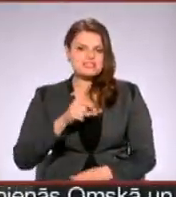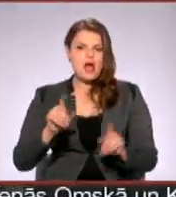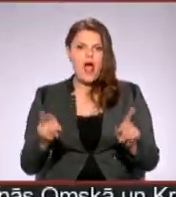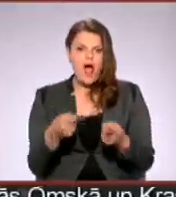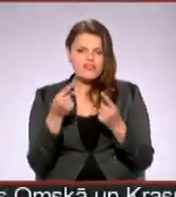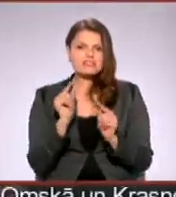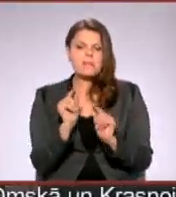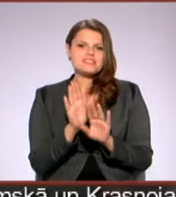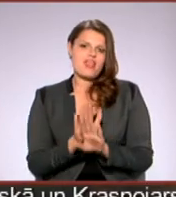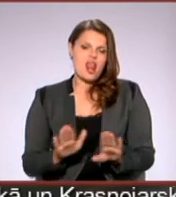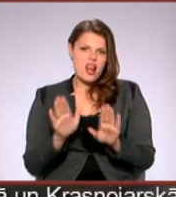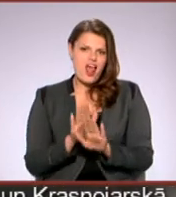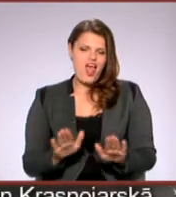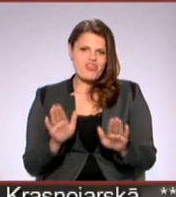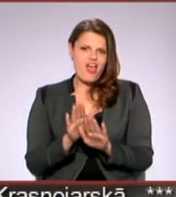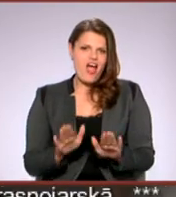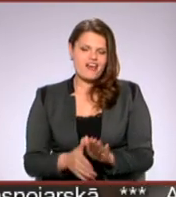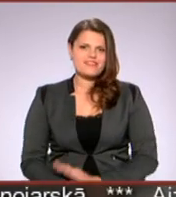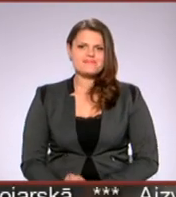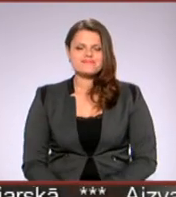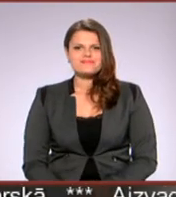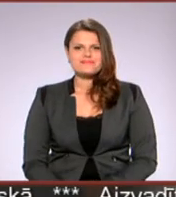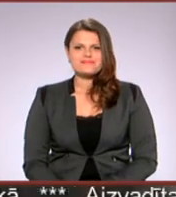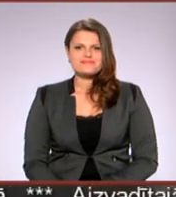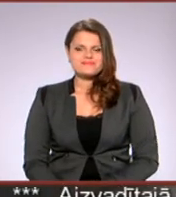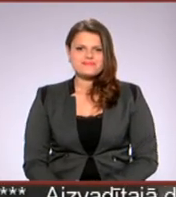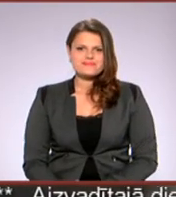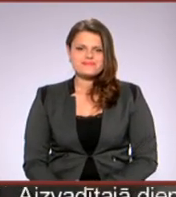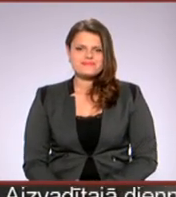attīstīsies mazliet lēnāk. Sandra Leitāne, Andris Pāns, TV Spektrs.